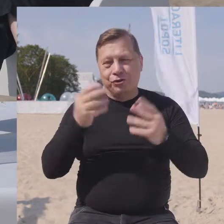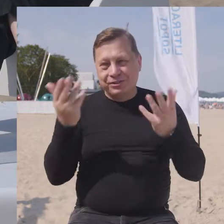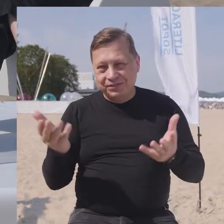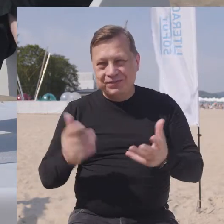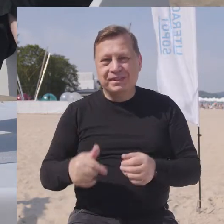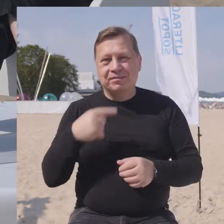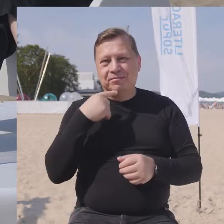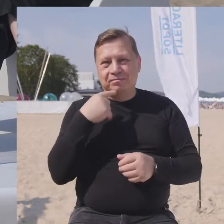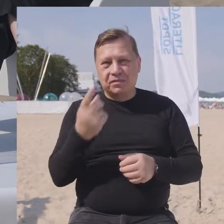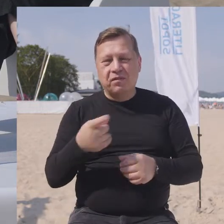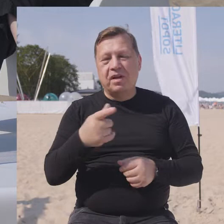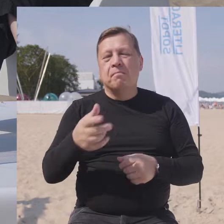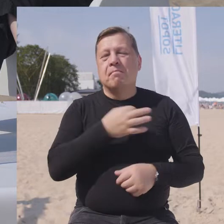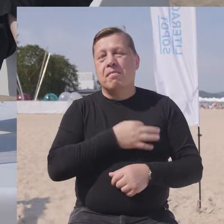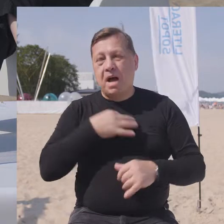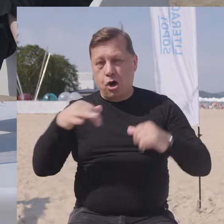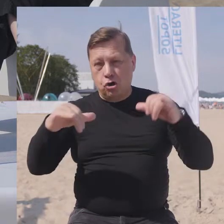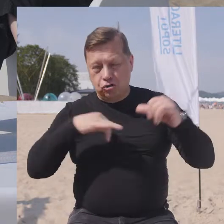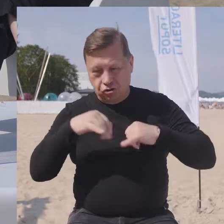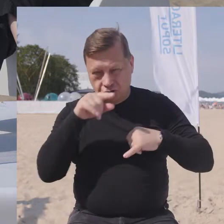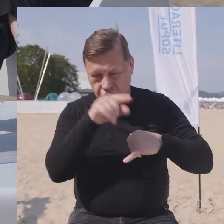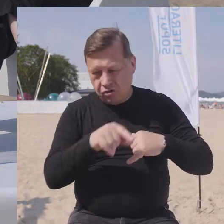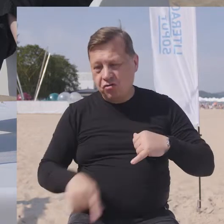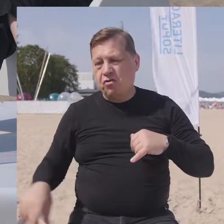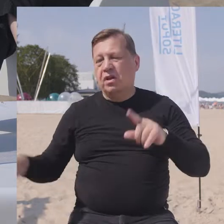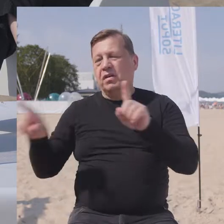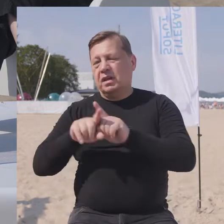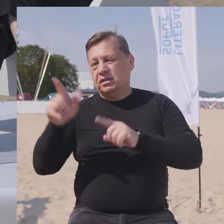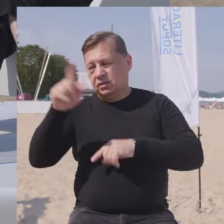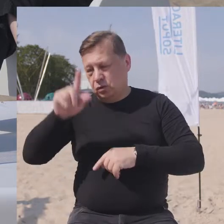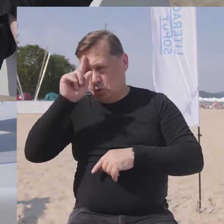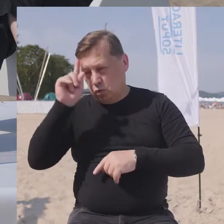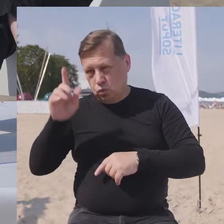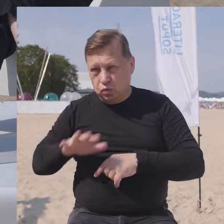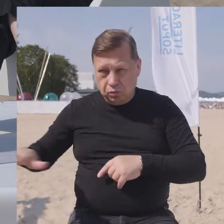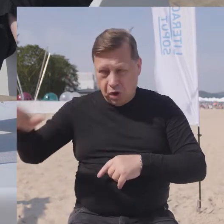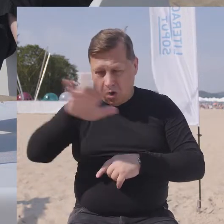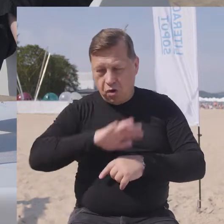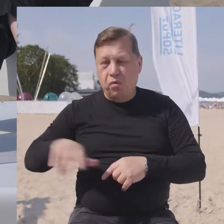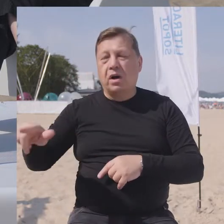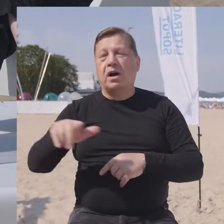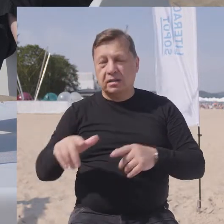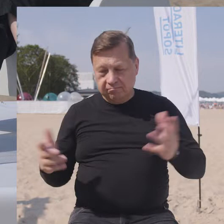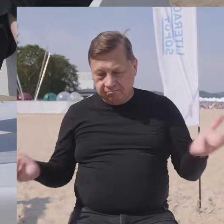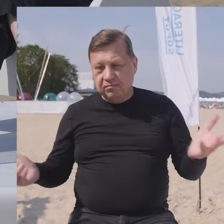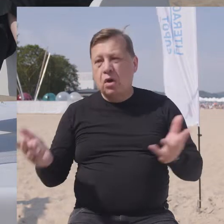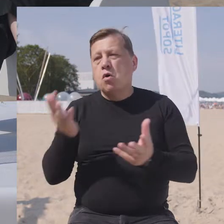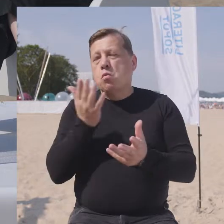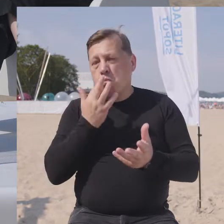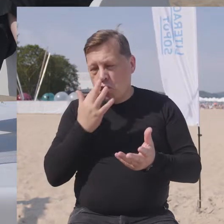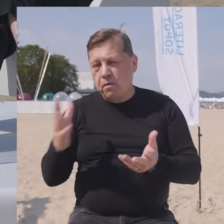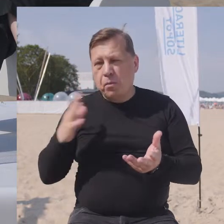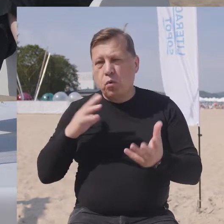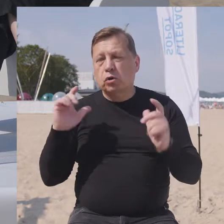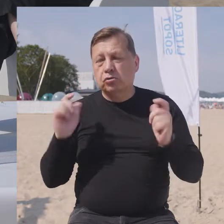głównie partia rządząca, ale też część społeczeństwa była łaskawa mówić między innymi,